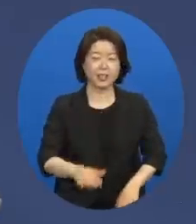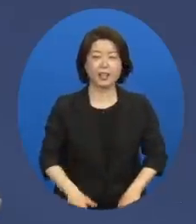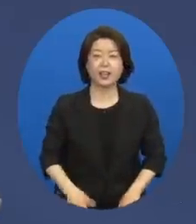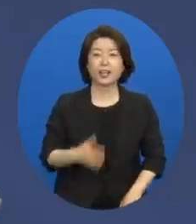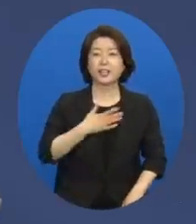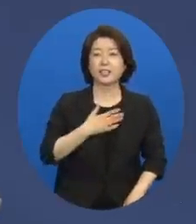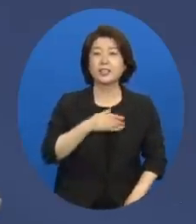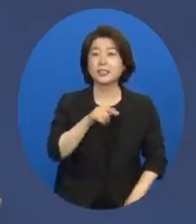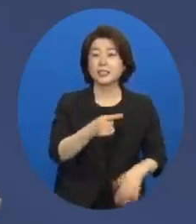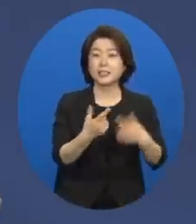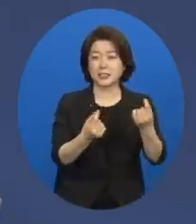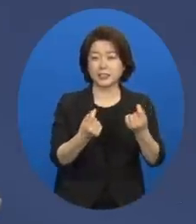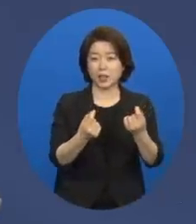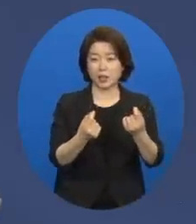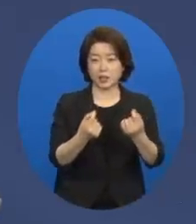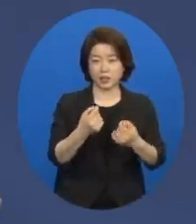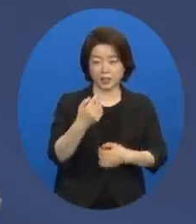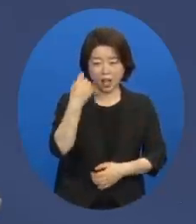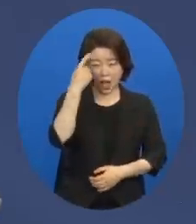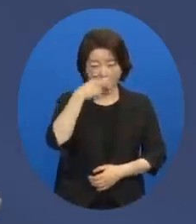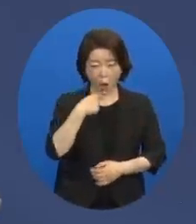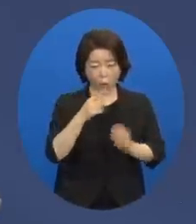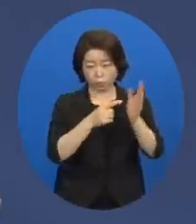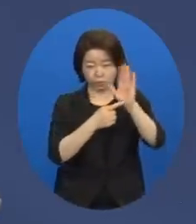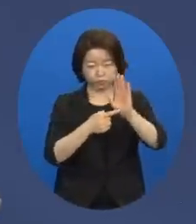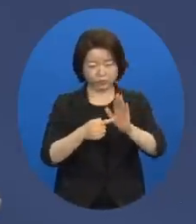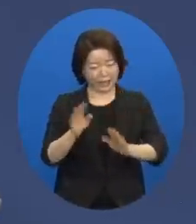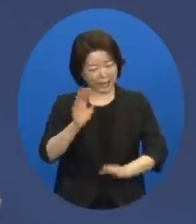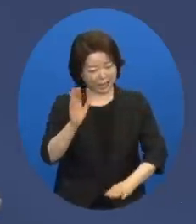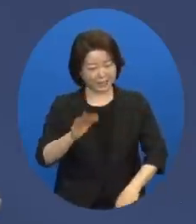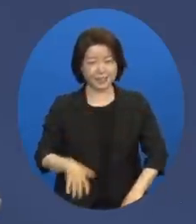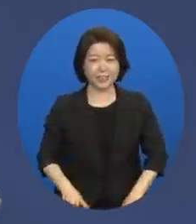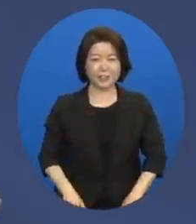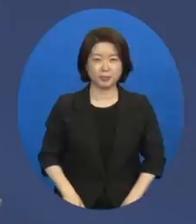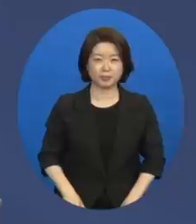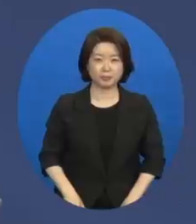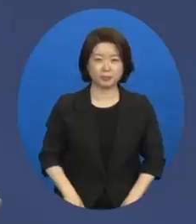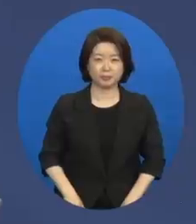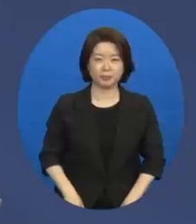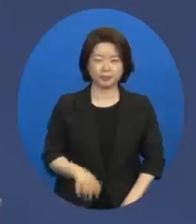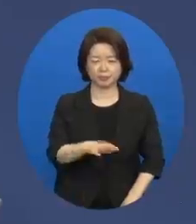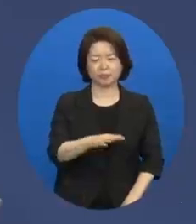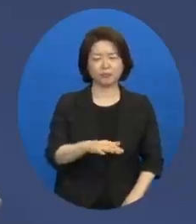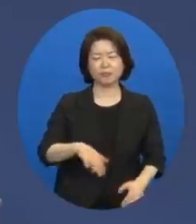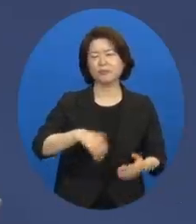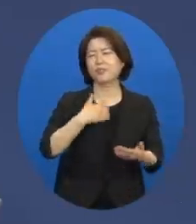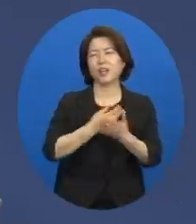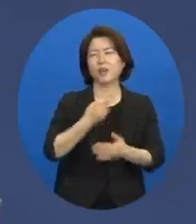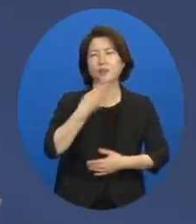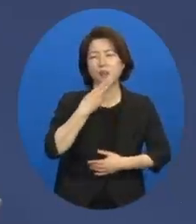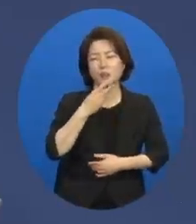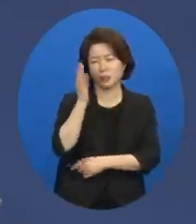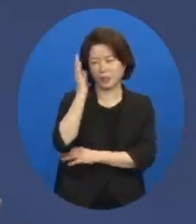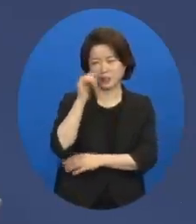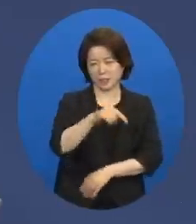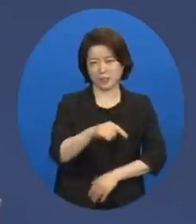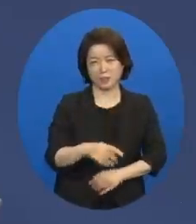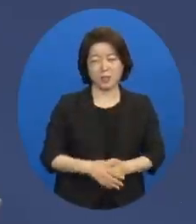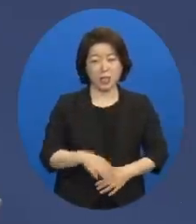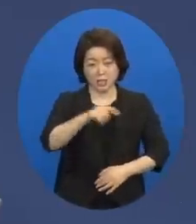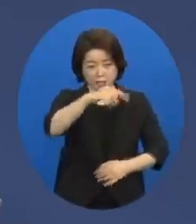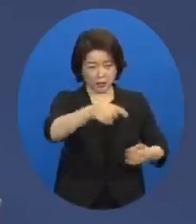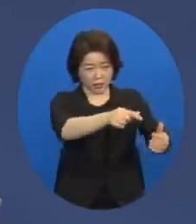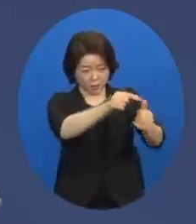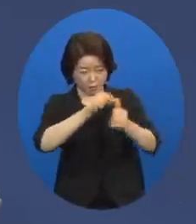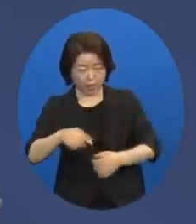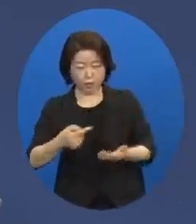이런 민낯을 보이려고 안 했는데 하도 감동 없이 들으니까 현장으로 여러분을 인도하려면 어쩔